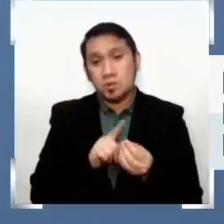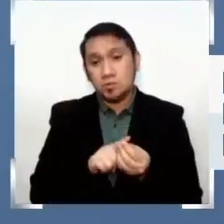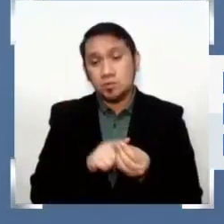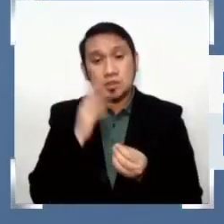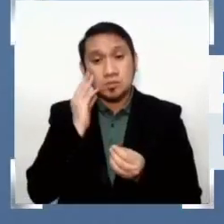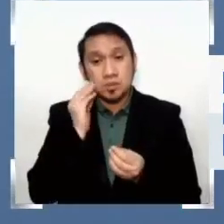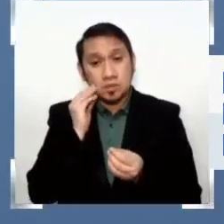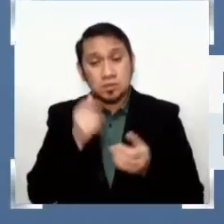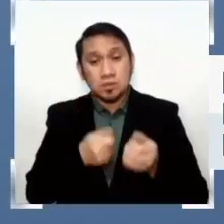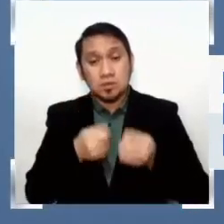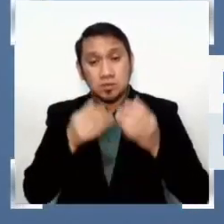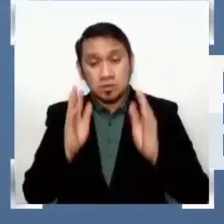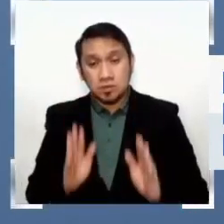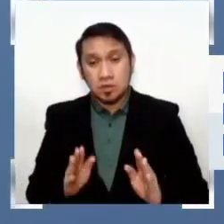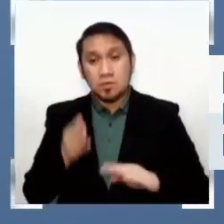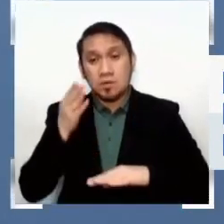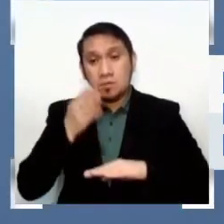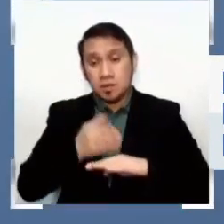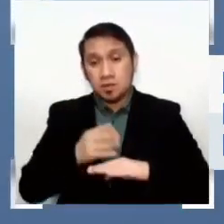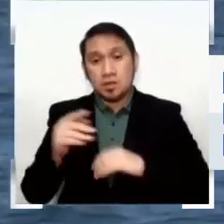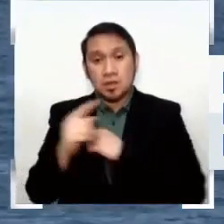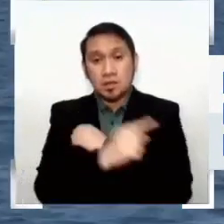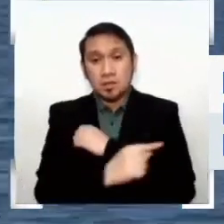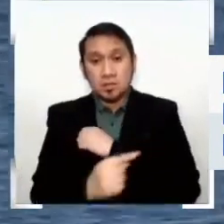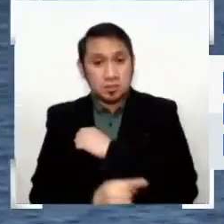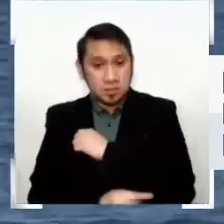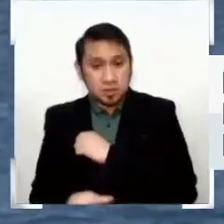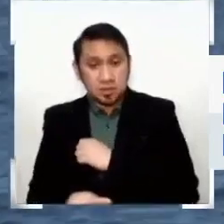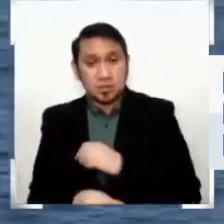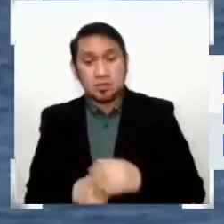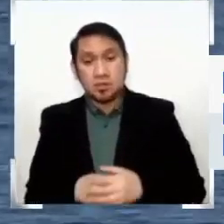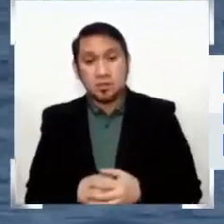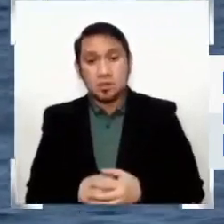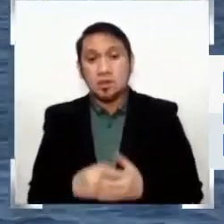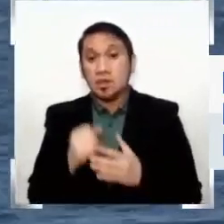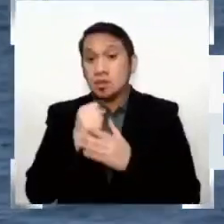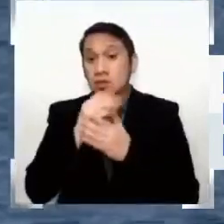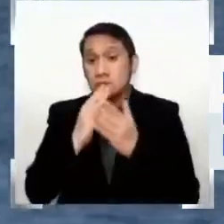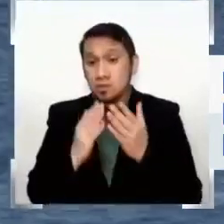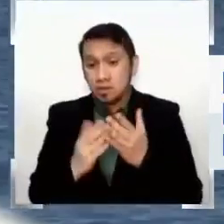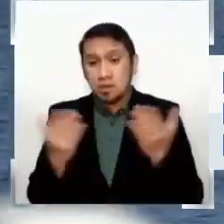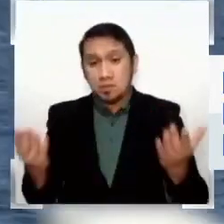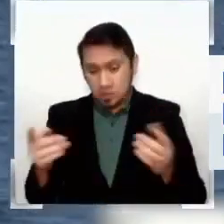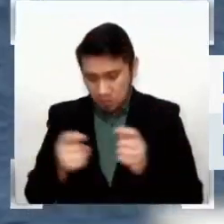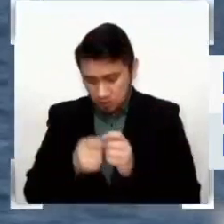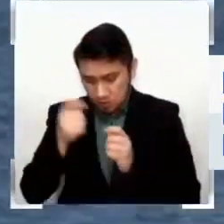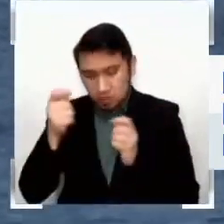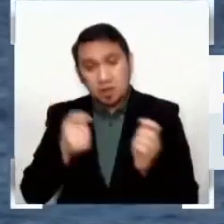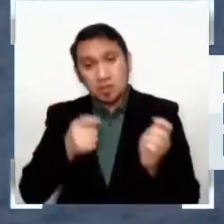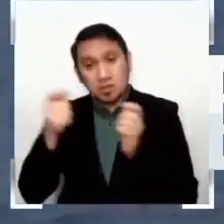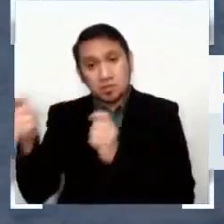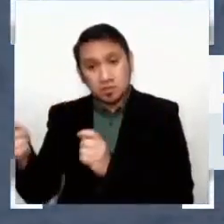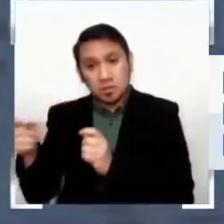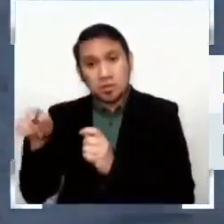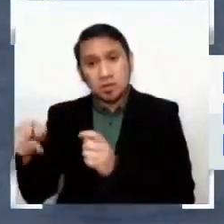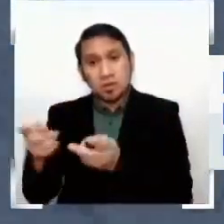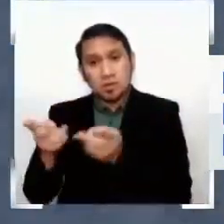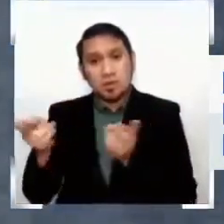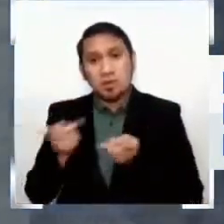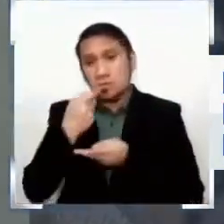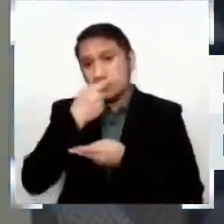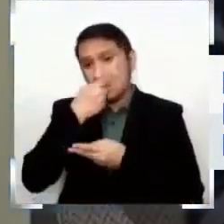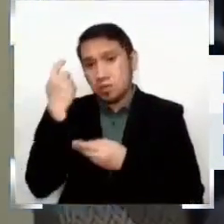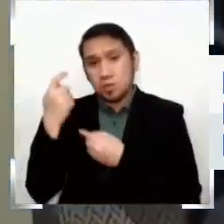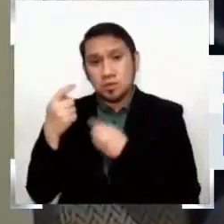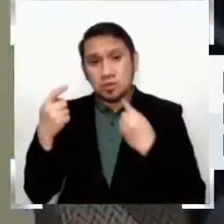at Zambales sa mga tradisyonal na nilang fishing ground. Ilan nga raw sa kanila lumipat ng lugar ng pangisdaan dahil sa panghaharas ng China Coast